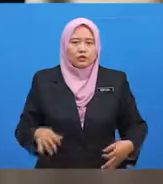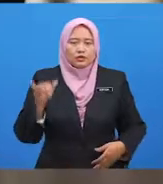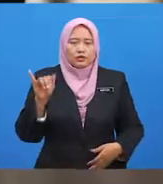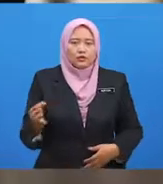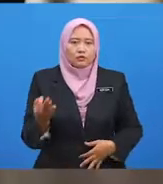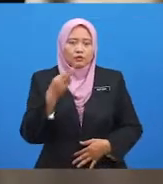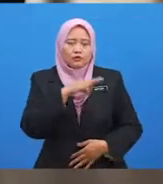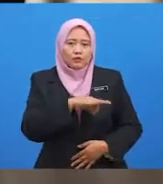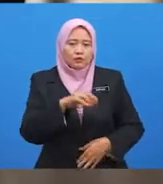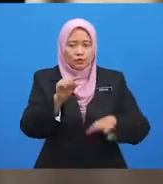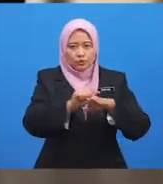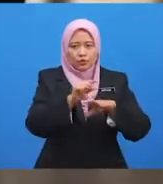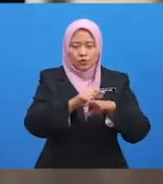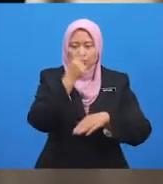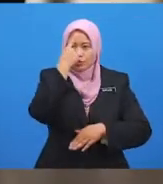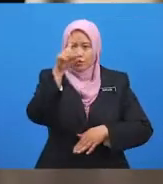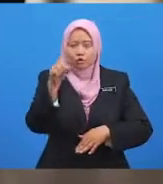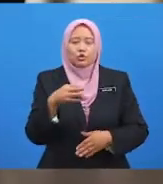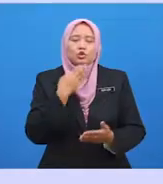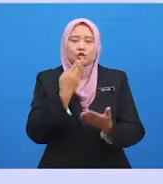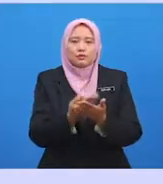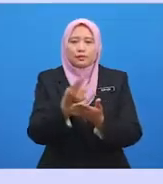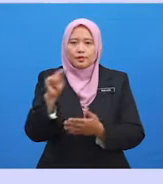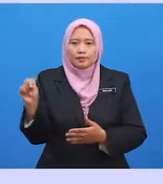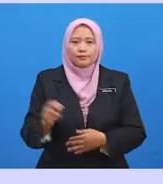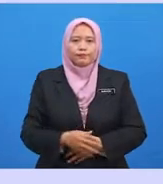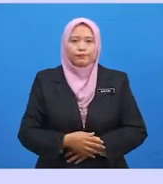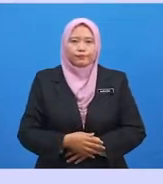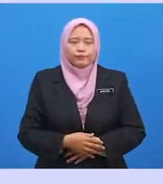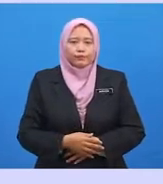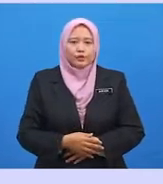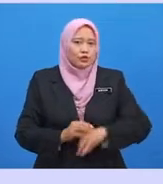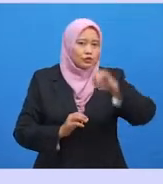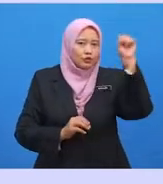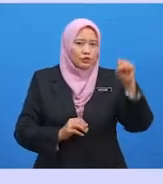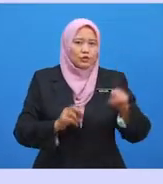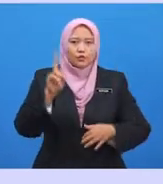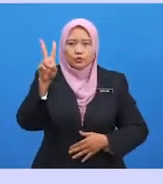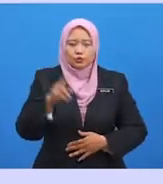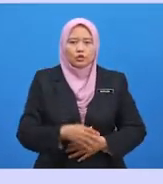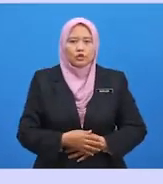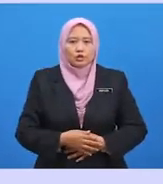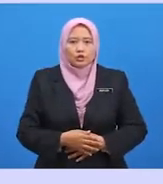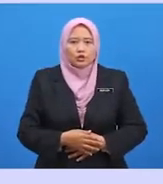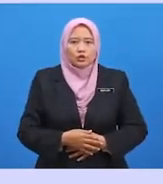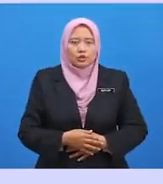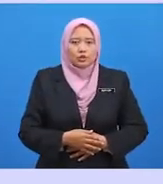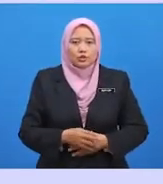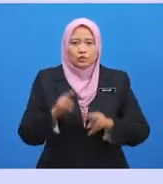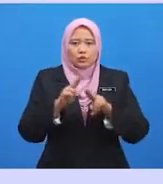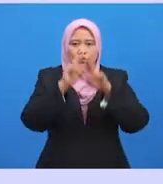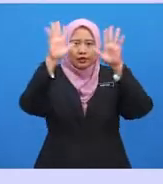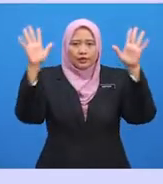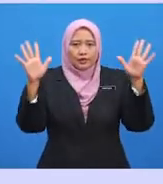Mari kita lihat soalan ke-20 huraikan kaedah ulama mengistinbath hukum